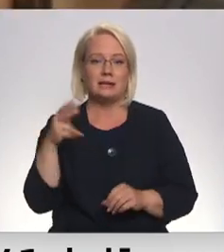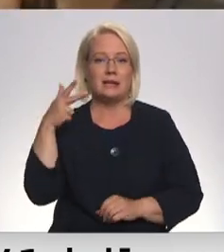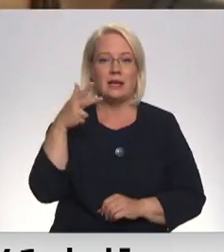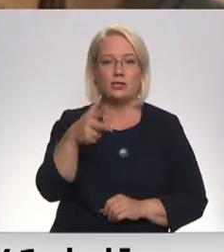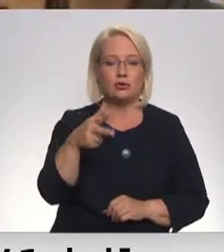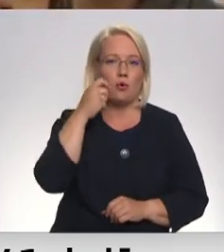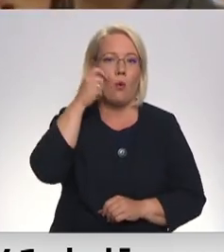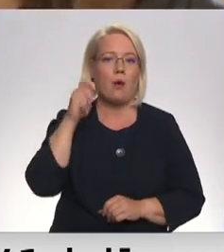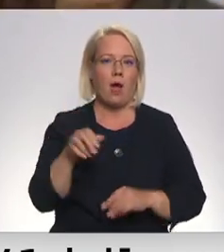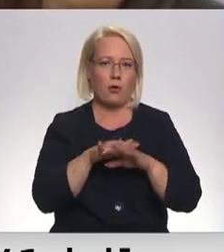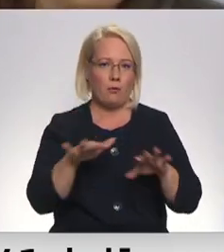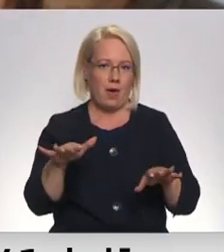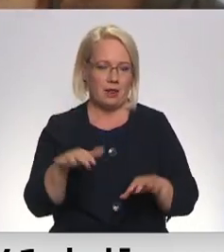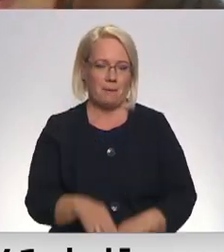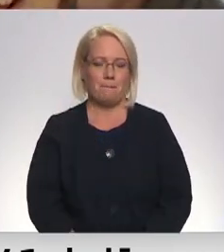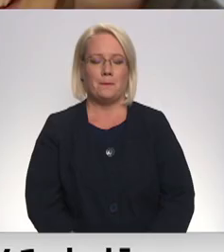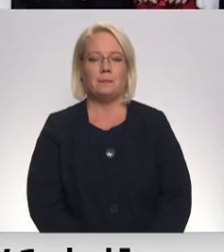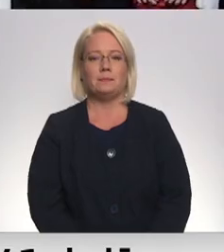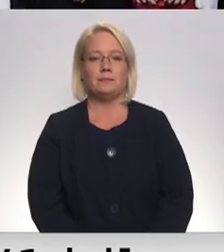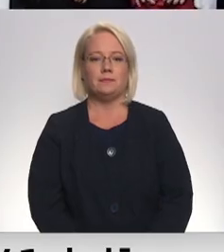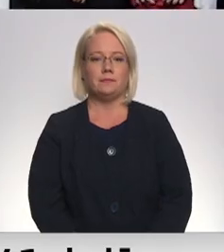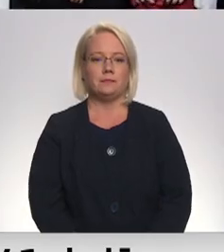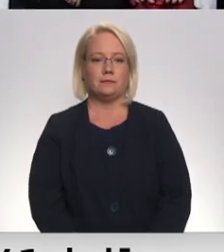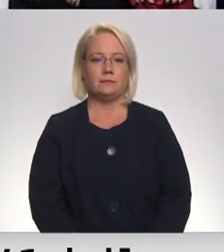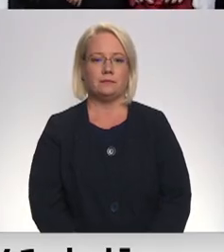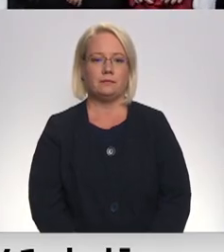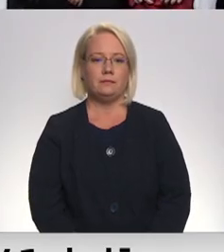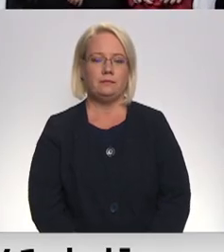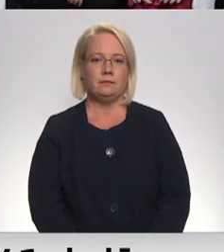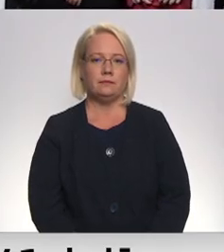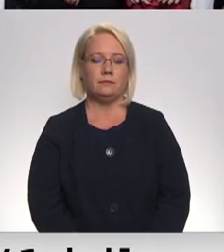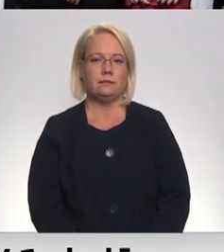3000 ukraiņu bērniem. Laura Jansone, Vidzemes televīzija sadarbībā ar reģionālajām televīzijām.